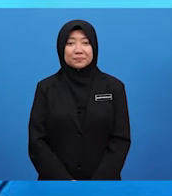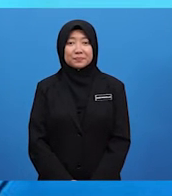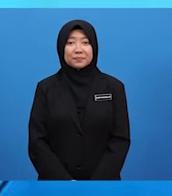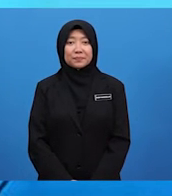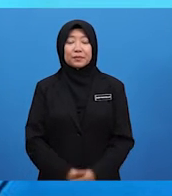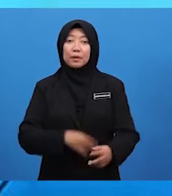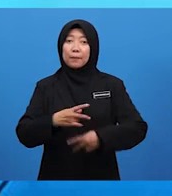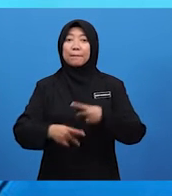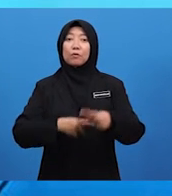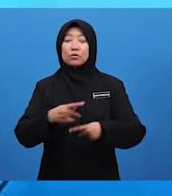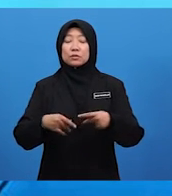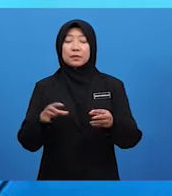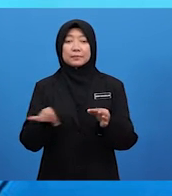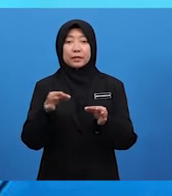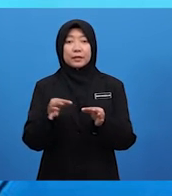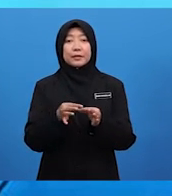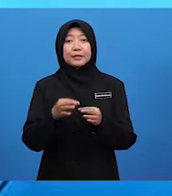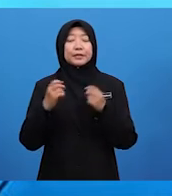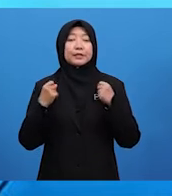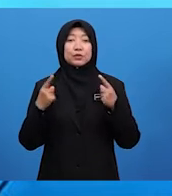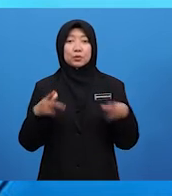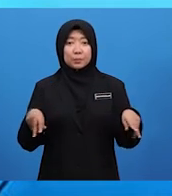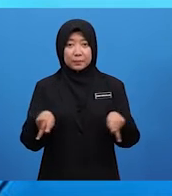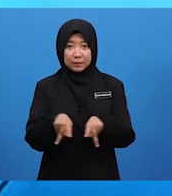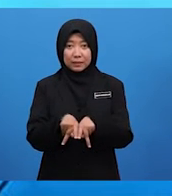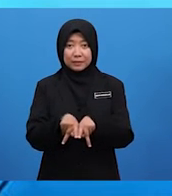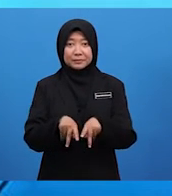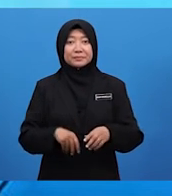Proses menjahit lisu pemadan.